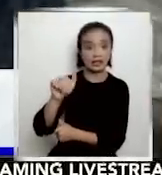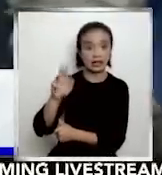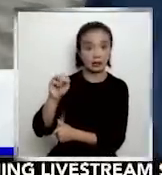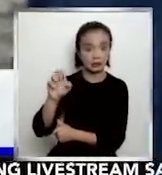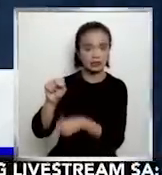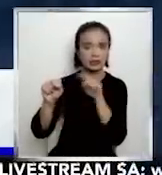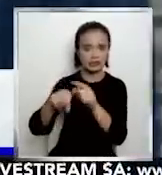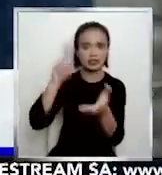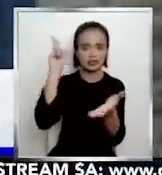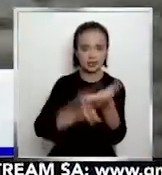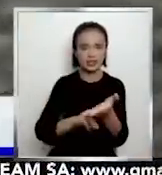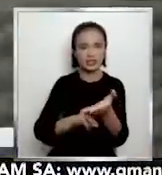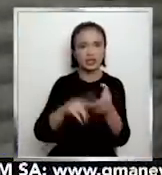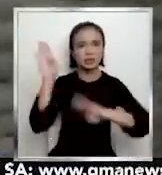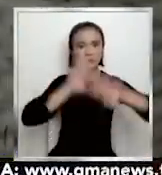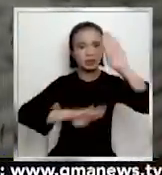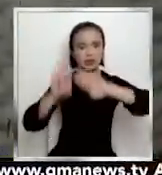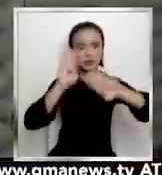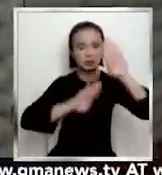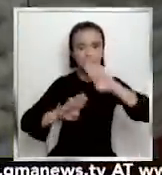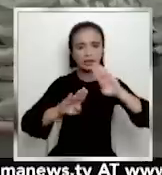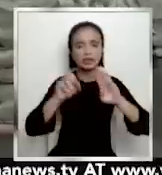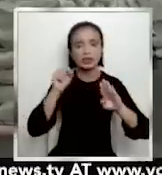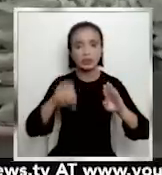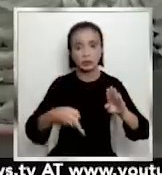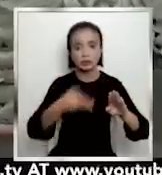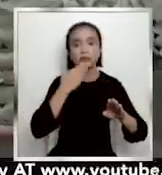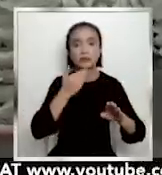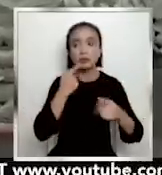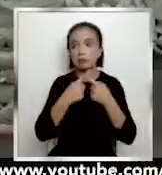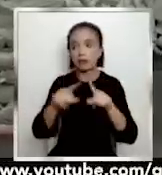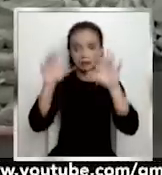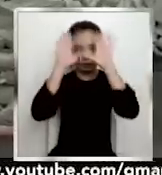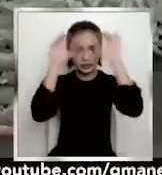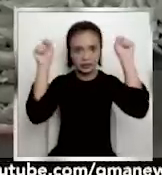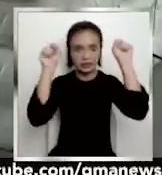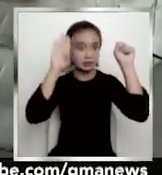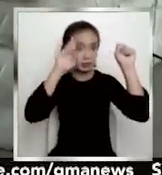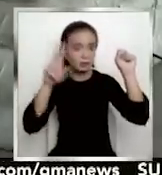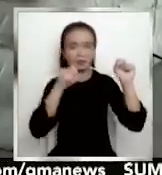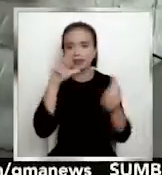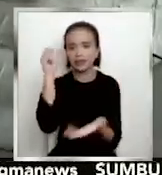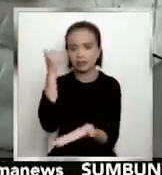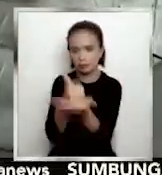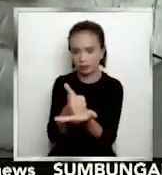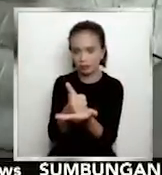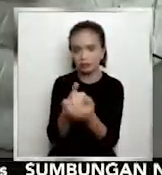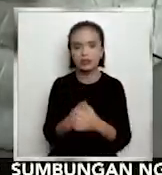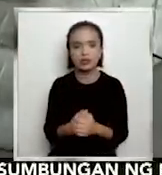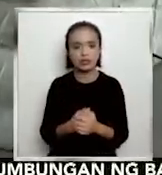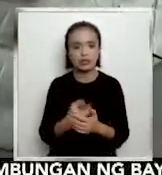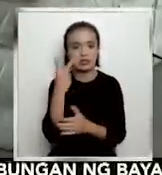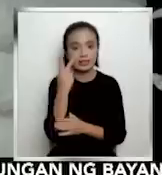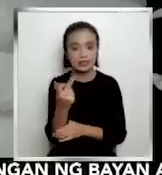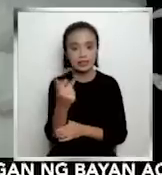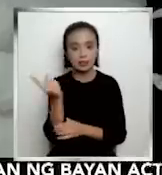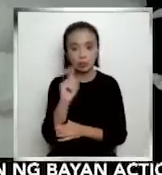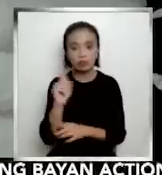na hindi inaprubahan ng Pangulo. It's quite clear that without the sugar order, it's illegal. If you look at what has happened in the